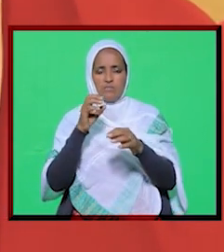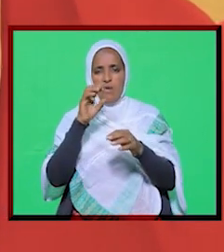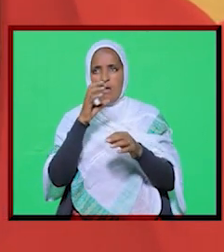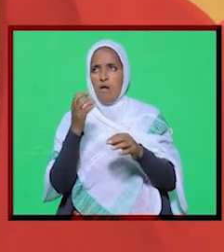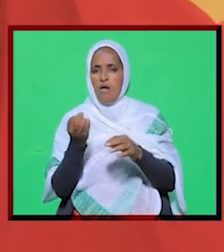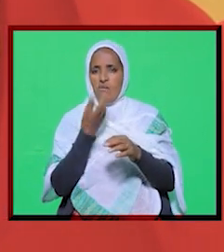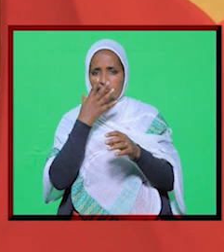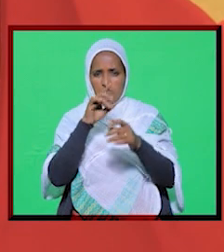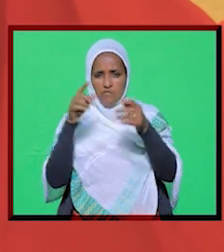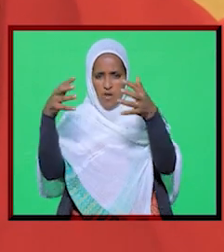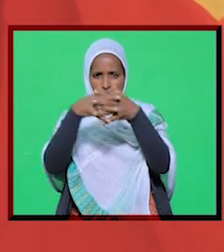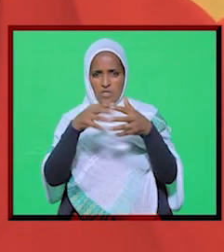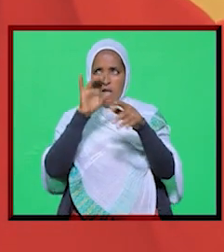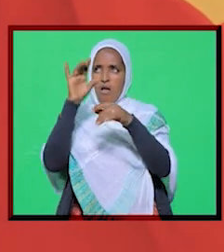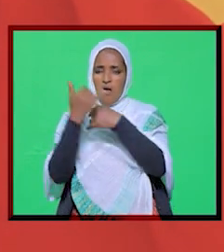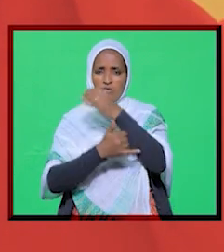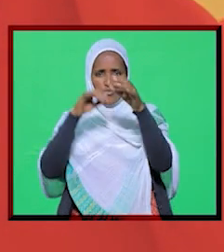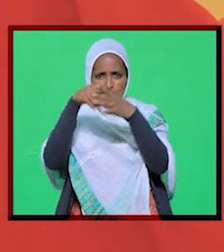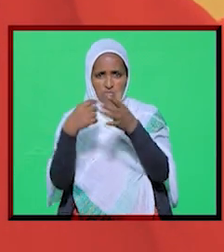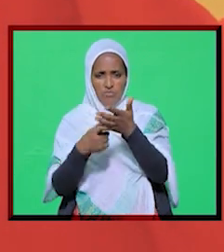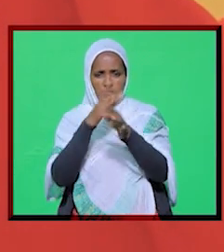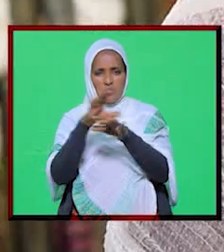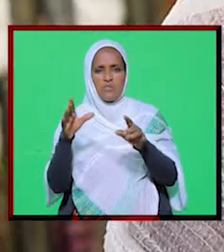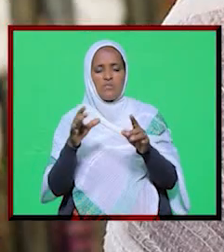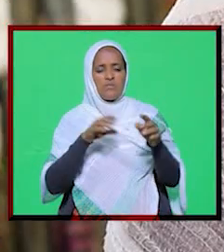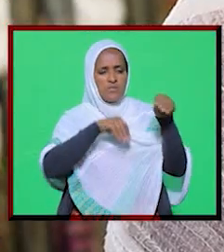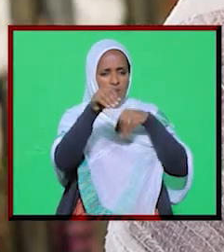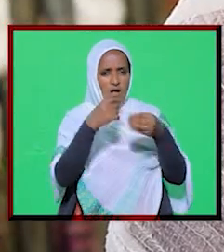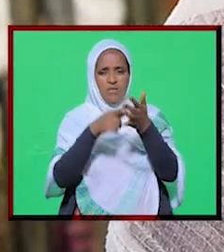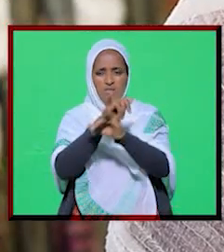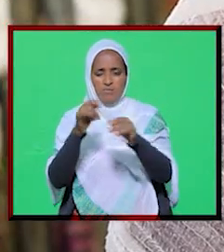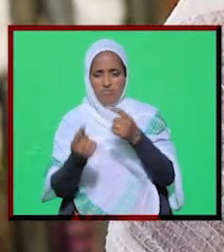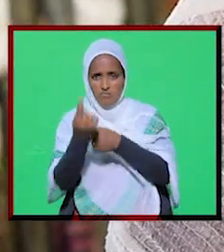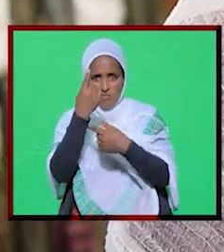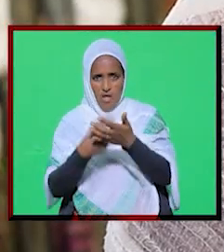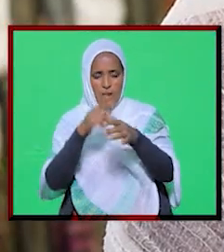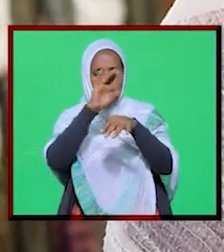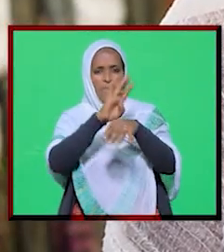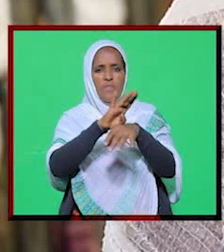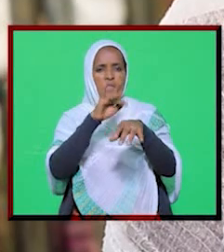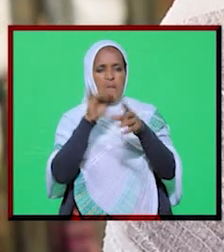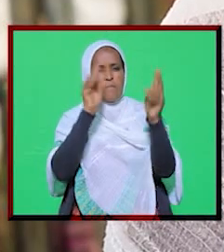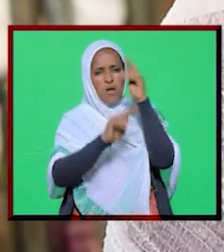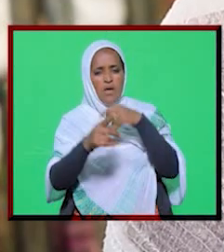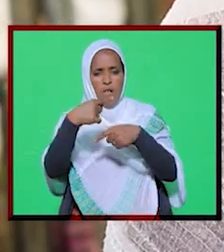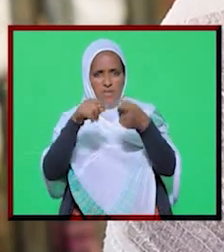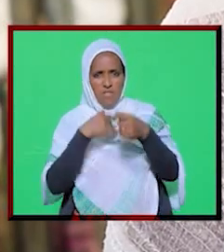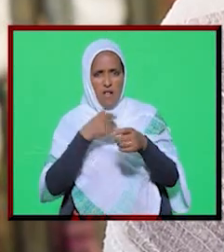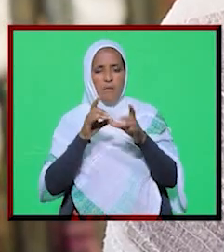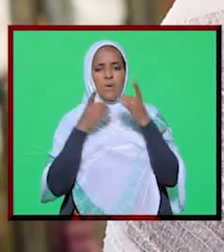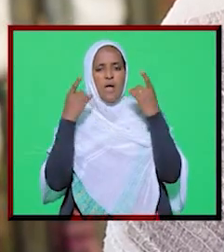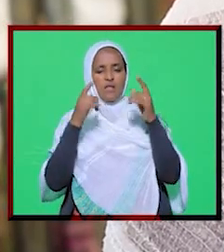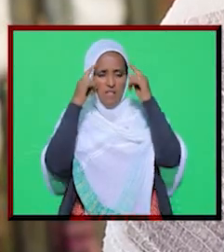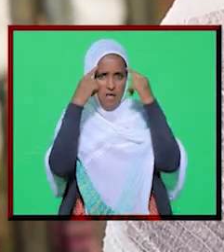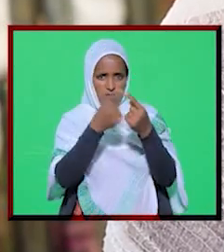አፍሪካ የዛሬዋ አልጄሪያ የምትባል ሀገር አካባቢ ዶናቲዝም የሚባል እንቅስቃሴ ተነስቶ ቤተ ክርስቲያን ላይ መከራ